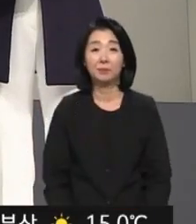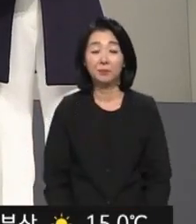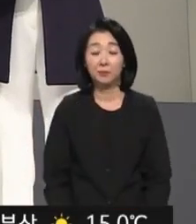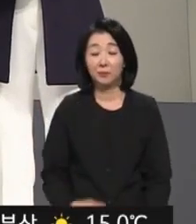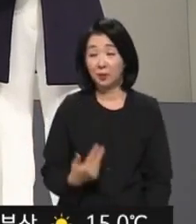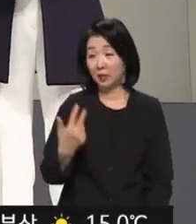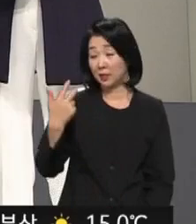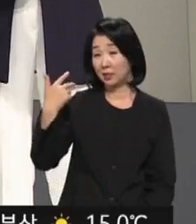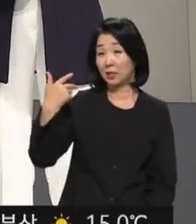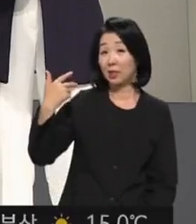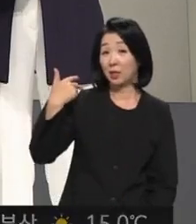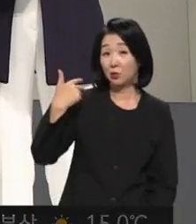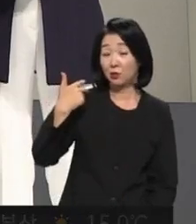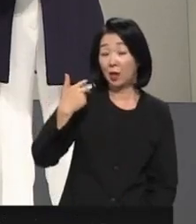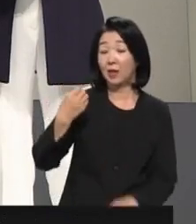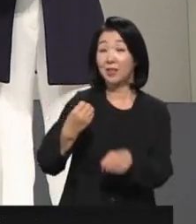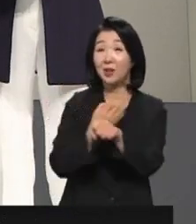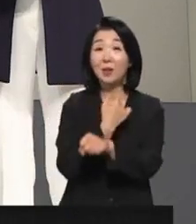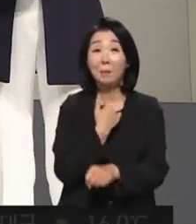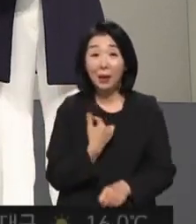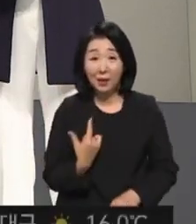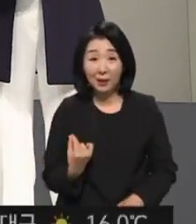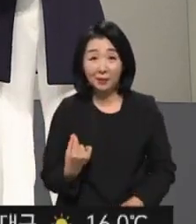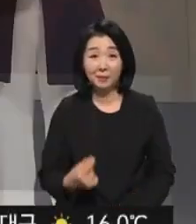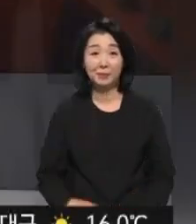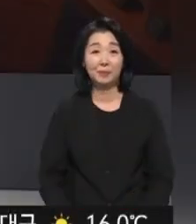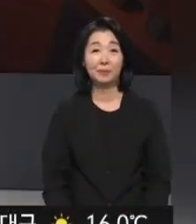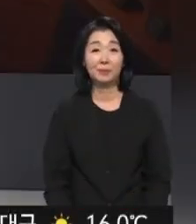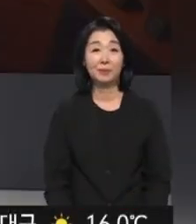저도 지난주에 이렇게 전해드린 적이 있는데요.